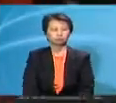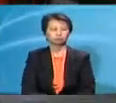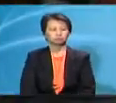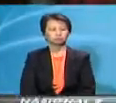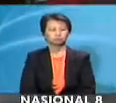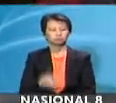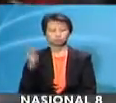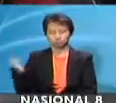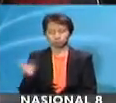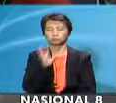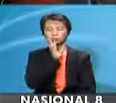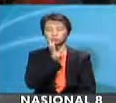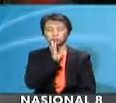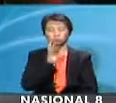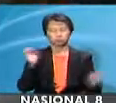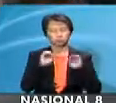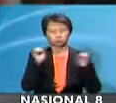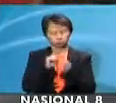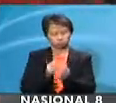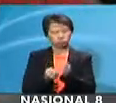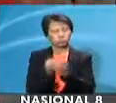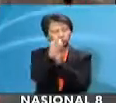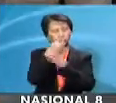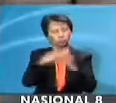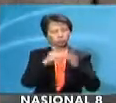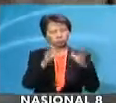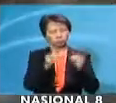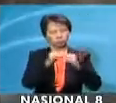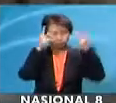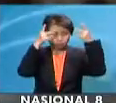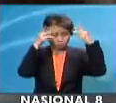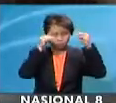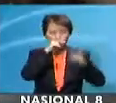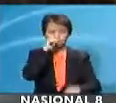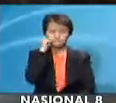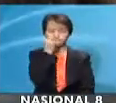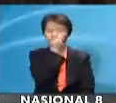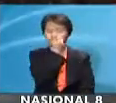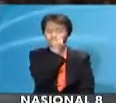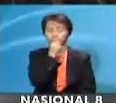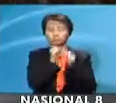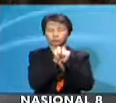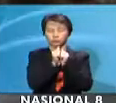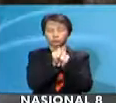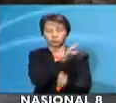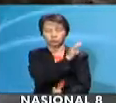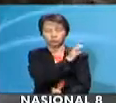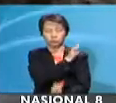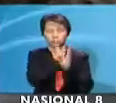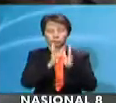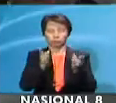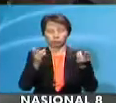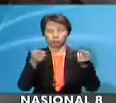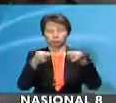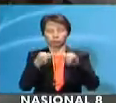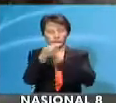Tegas beliau, ia langsung tidak dibangkitkan pada pertemuan Perdana Menteri Dato' Seri Najib Tun Razak bersama pengerusi Badan Perhubungan UMNO